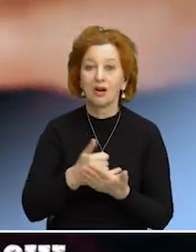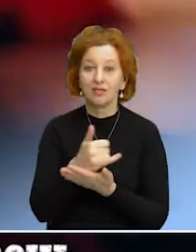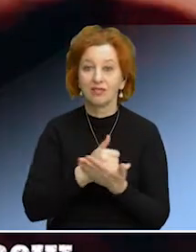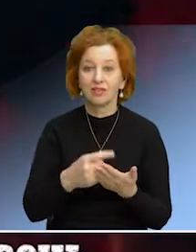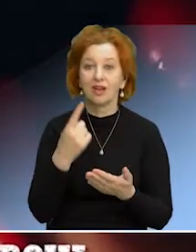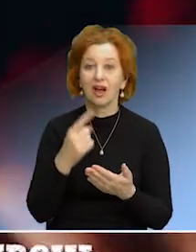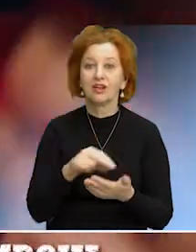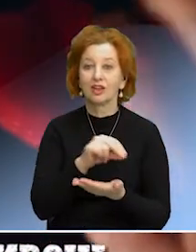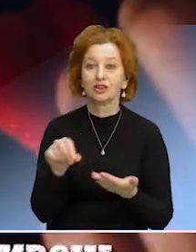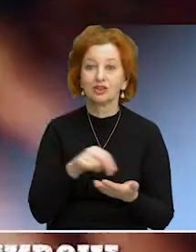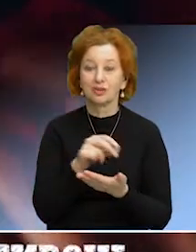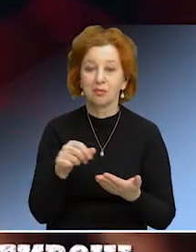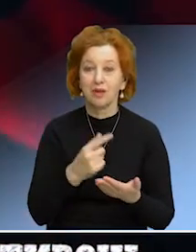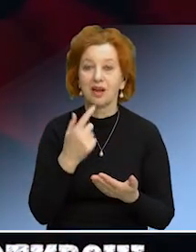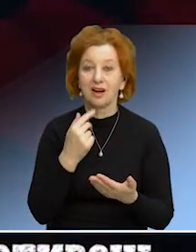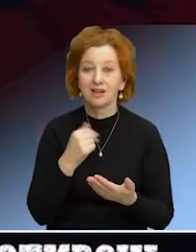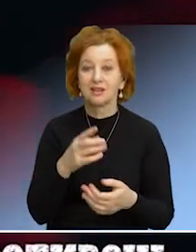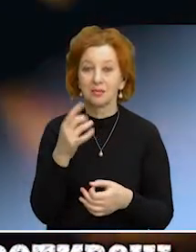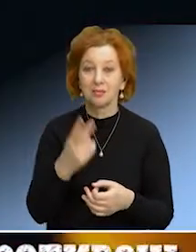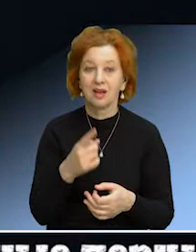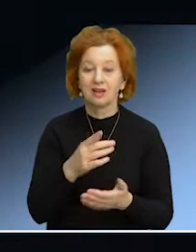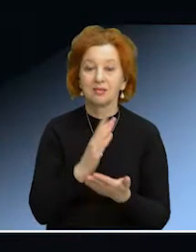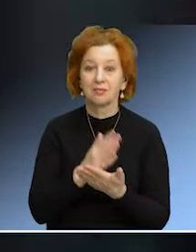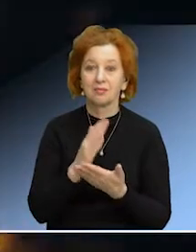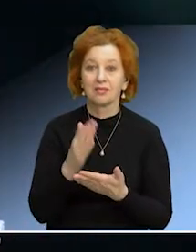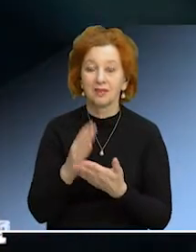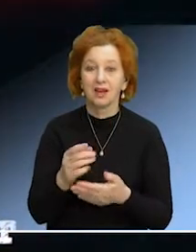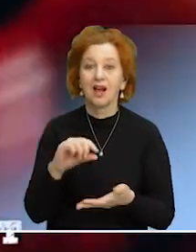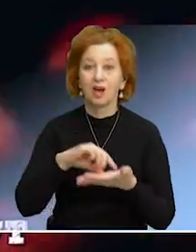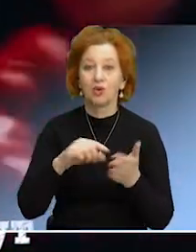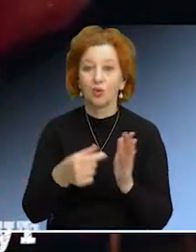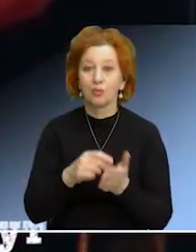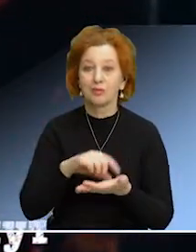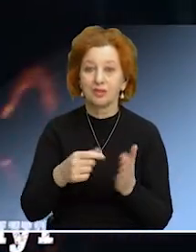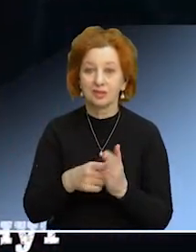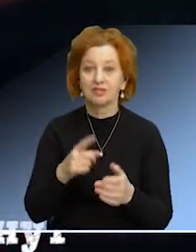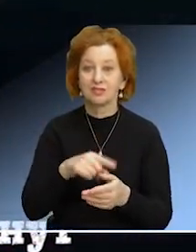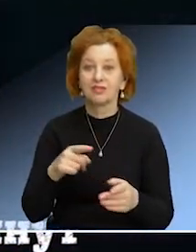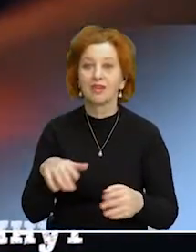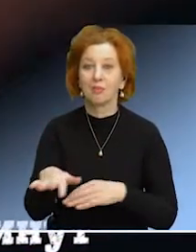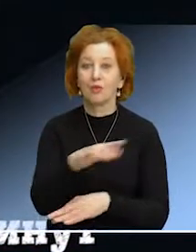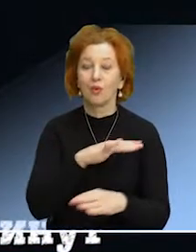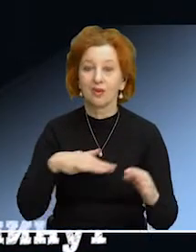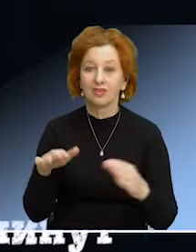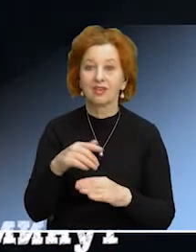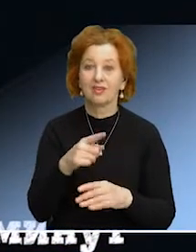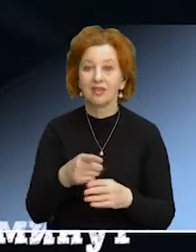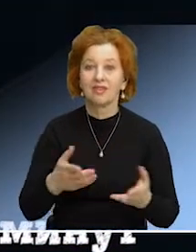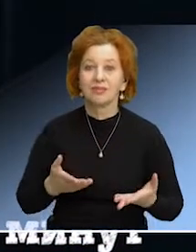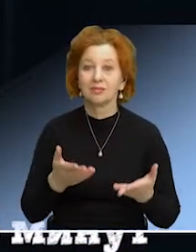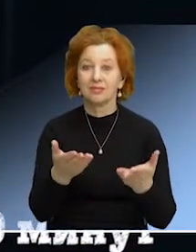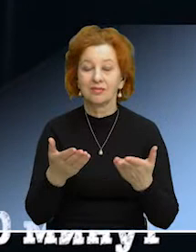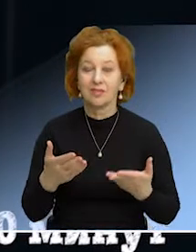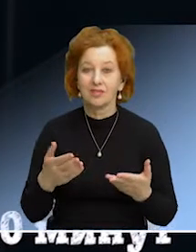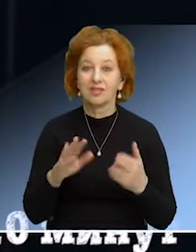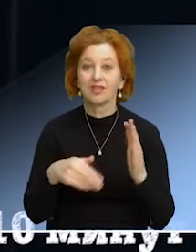оливковое масло и 1 щепотка хлопьев красного перца. Нарежьте перцы крупными кусками, затем выложите их на противень и отправьте